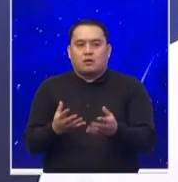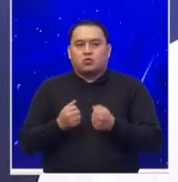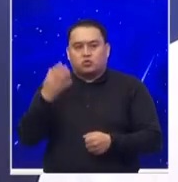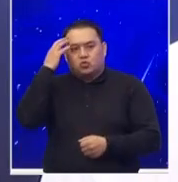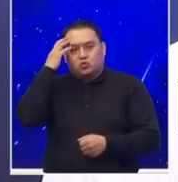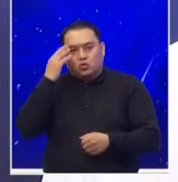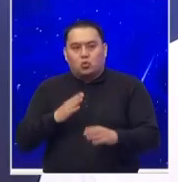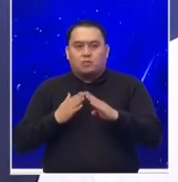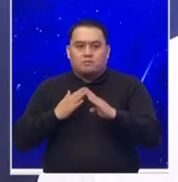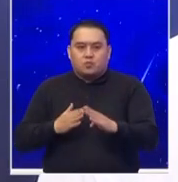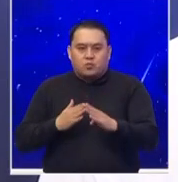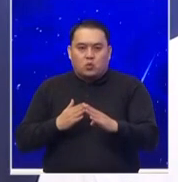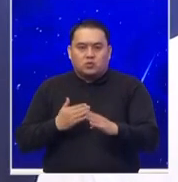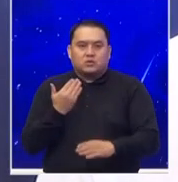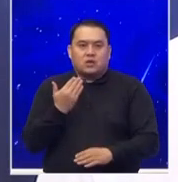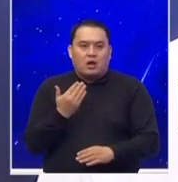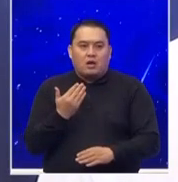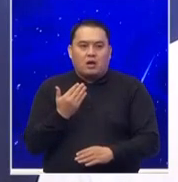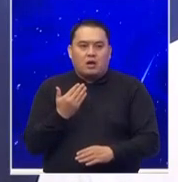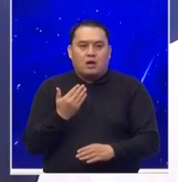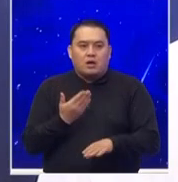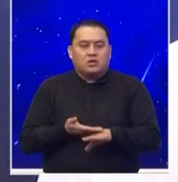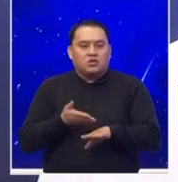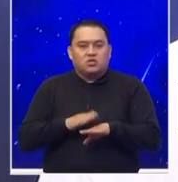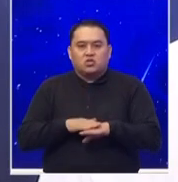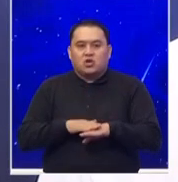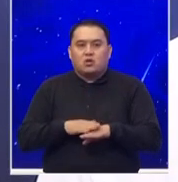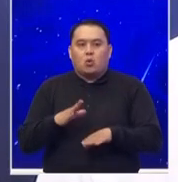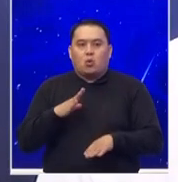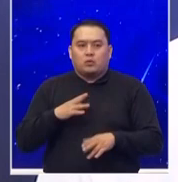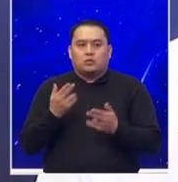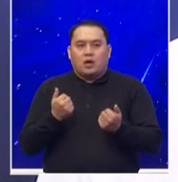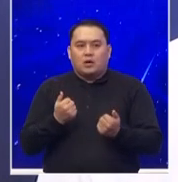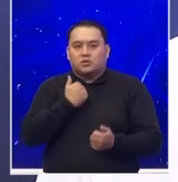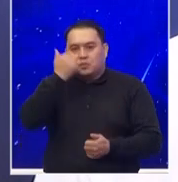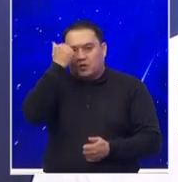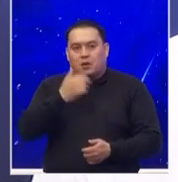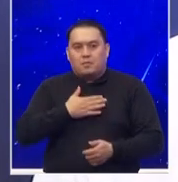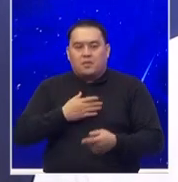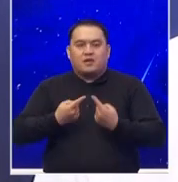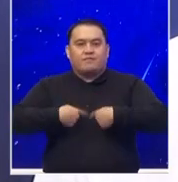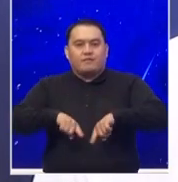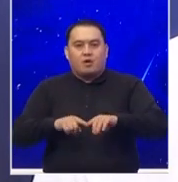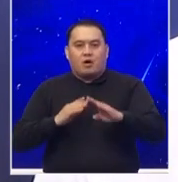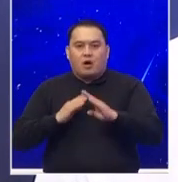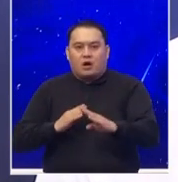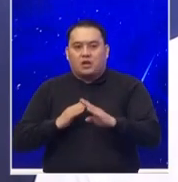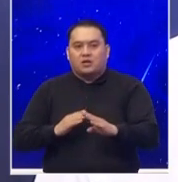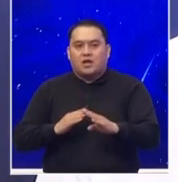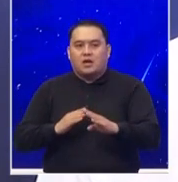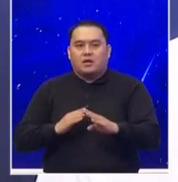черный пояс первый дан. Это нелегко, честно сказать. Спасибо моей федерации карате